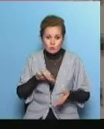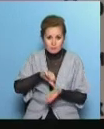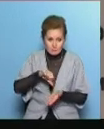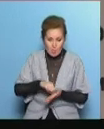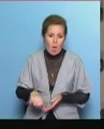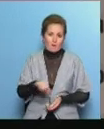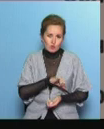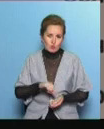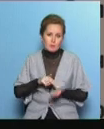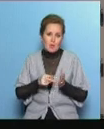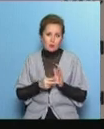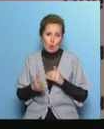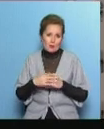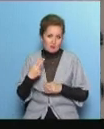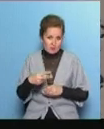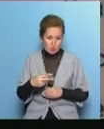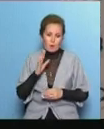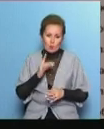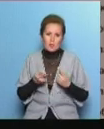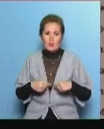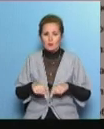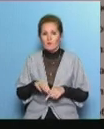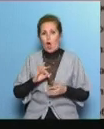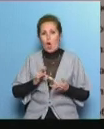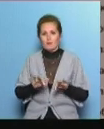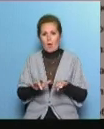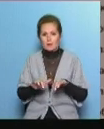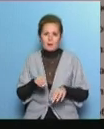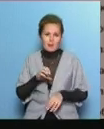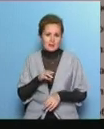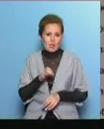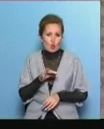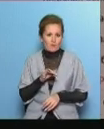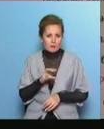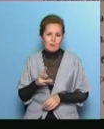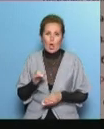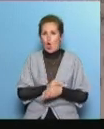Удмуртии их планируется около 20. Будет организовано онлайн-тестирование на официальном сайте